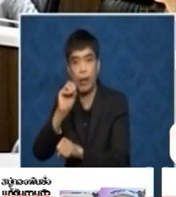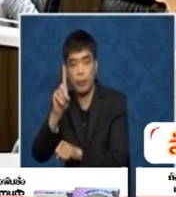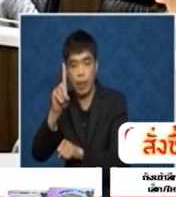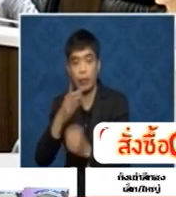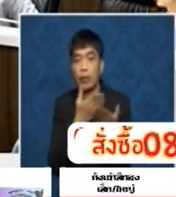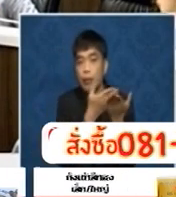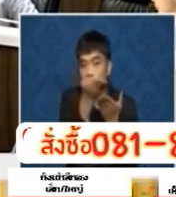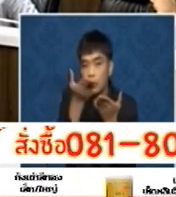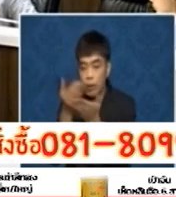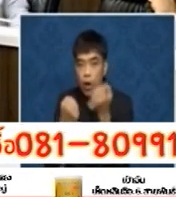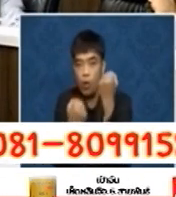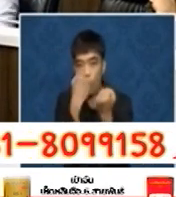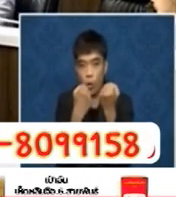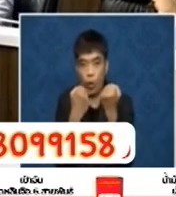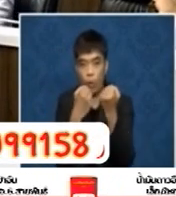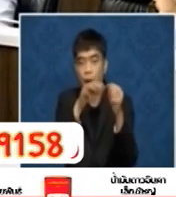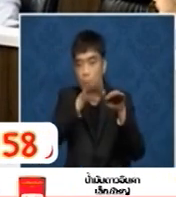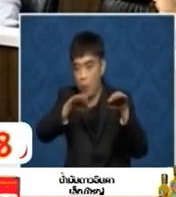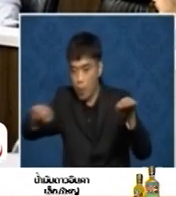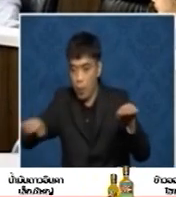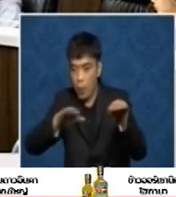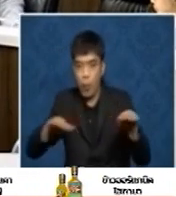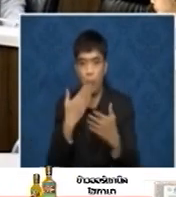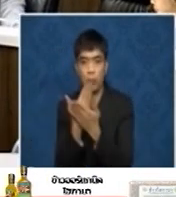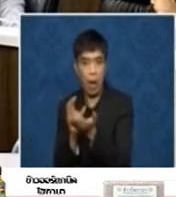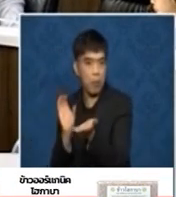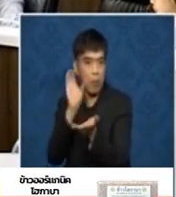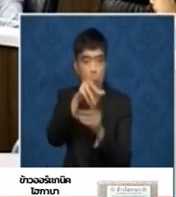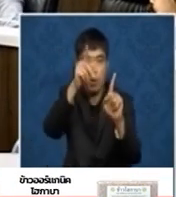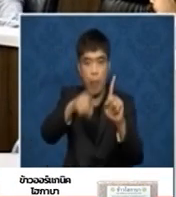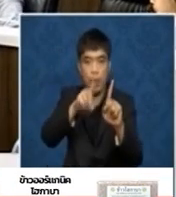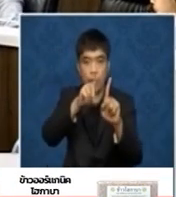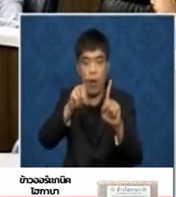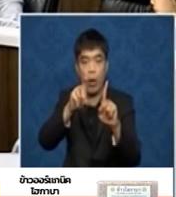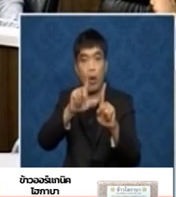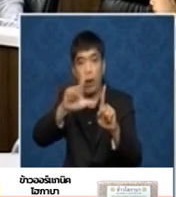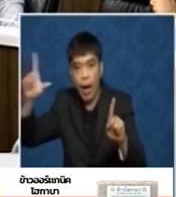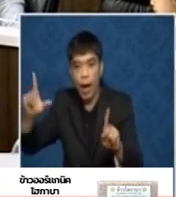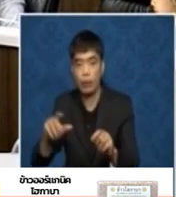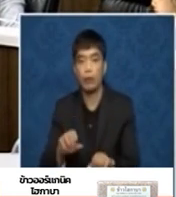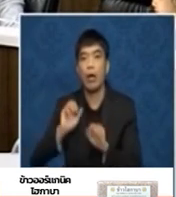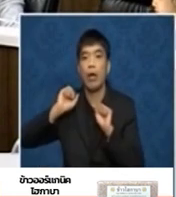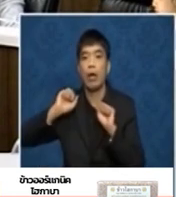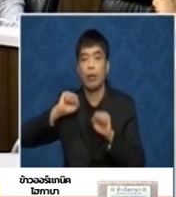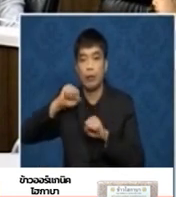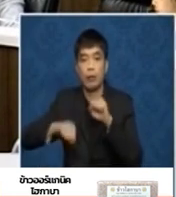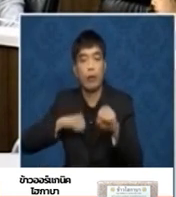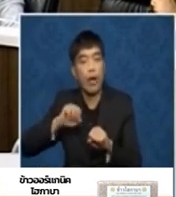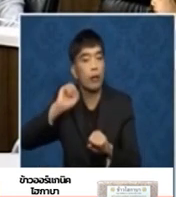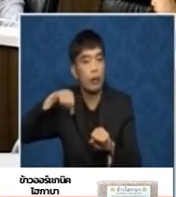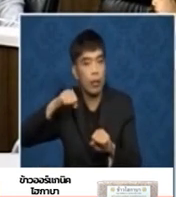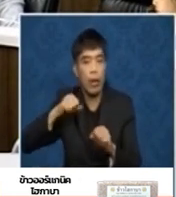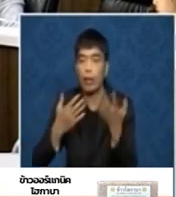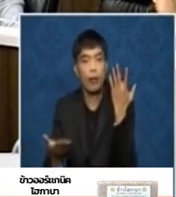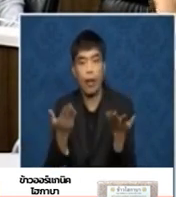19,147 คันด้วยงบประมาณสูงถึง 1,100 ล้านบาทปรากฏว่ารถจักรยานบางคันใช้งานไม่ได้ครับถ้าจะ